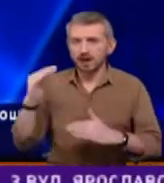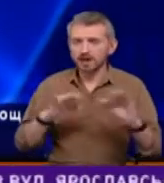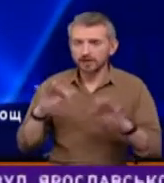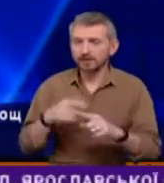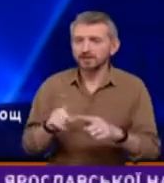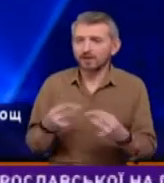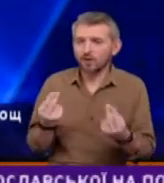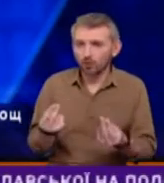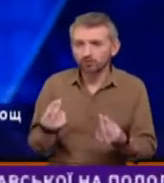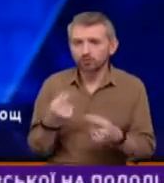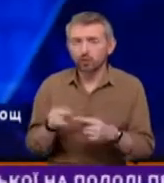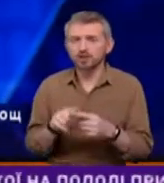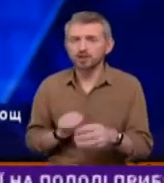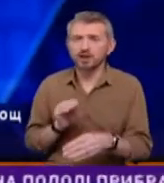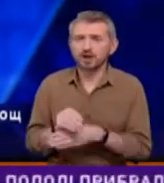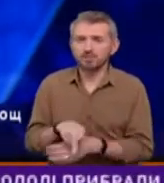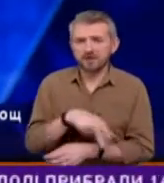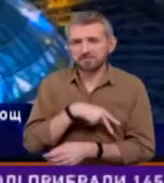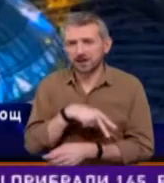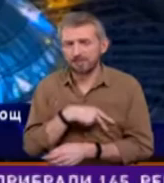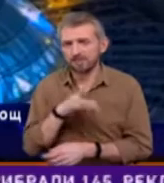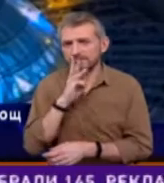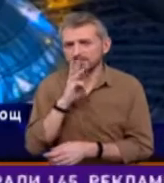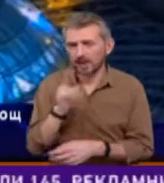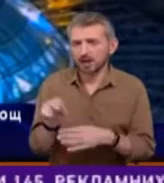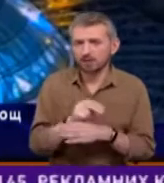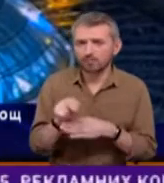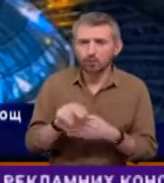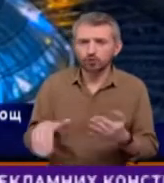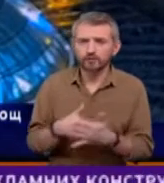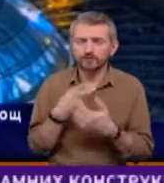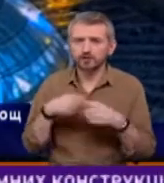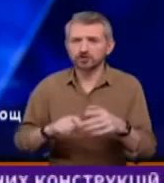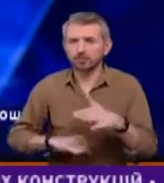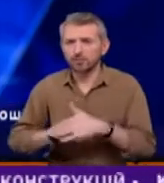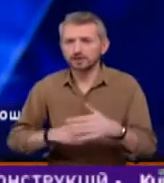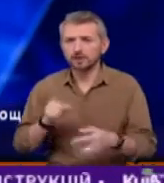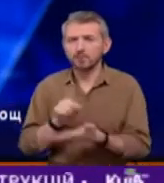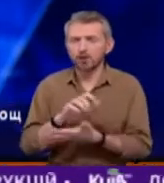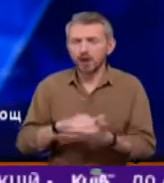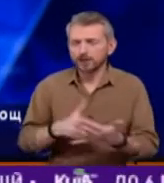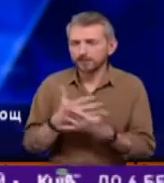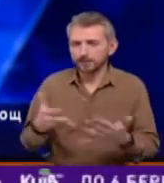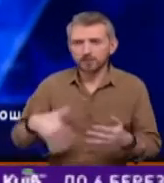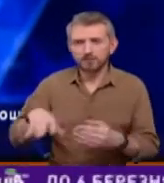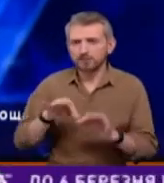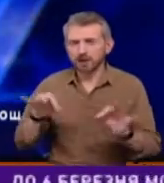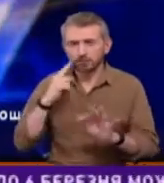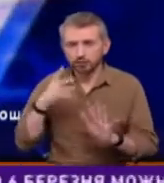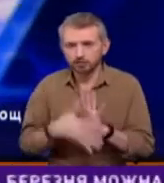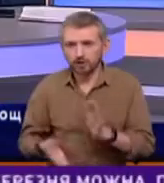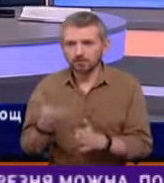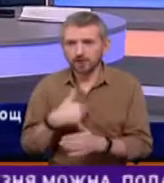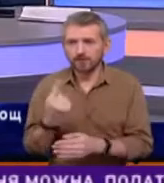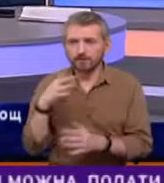Гроші – це є надбавки людям, це є премії, це є ремонти, це оновлення технічної бази, це податки і таке інше. Ми це все прекрасно розуміємо. Ми в